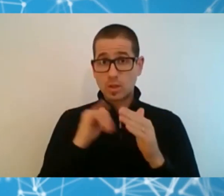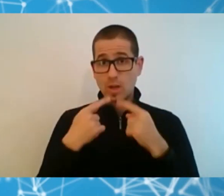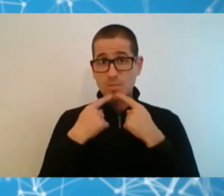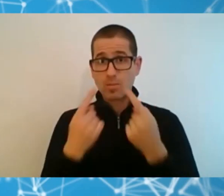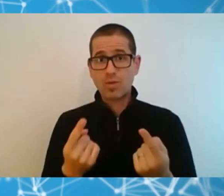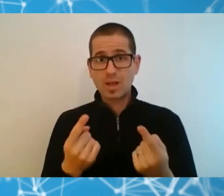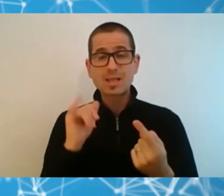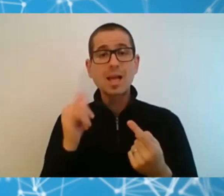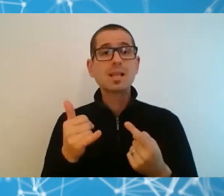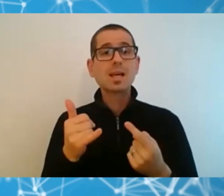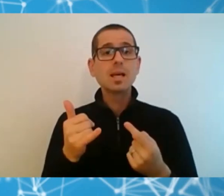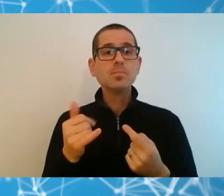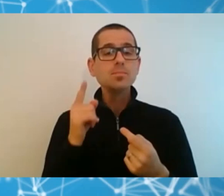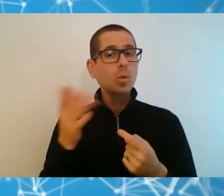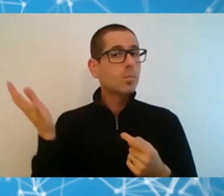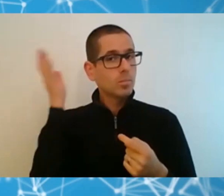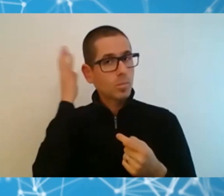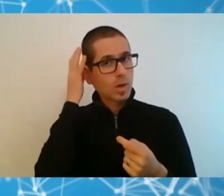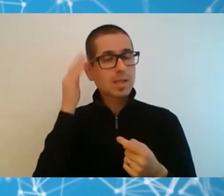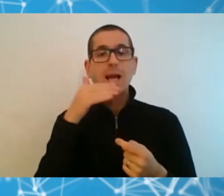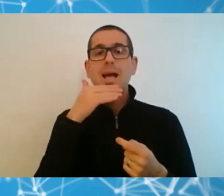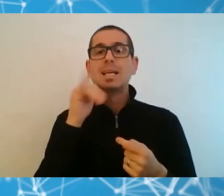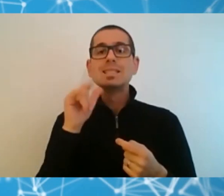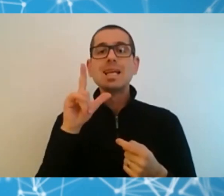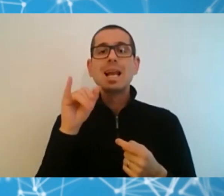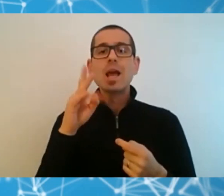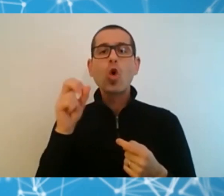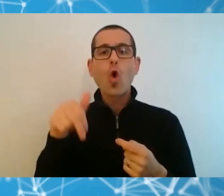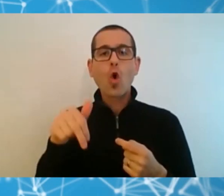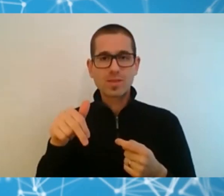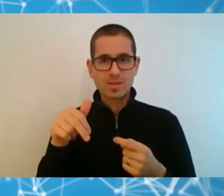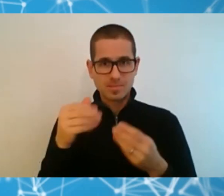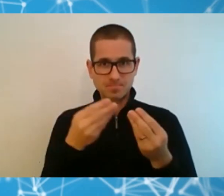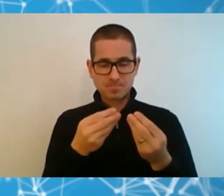je pokrit z silikonom, ki ga pa seveda